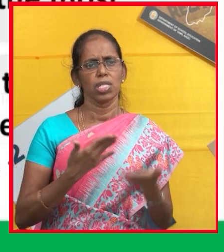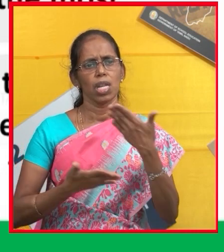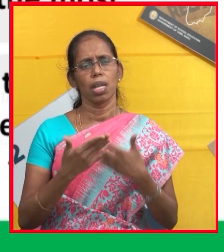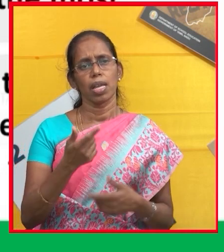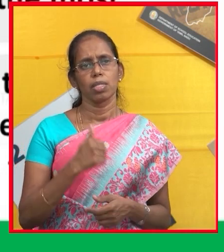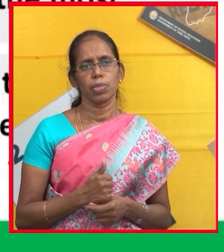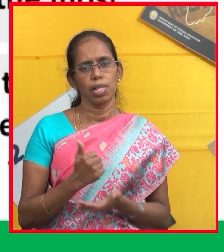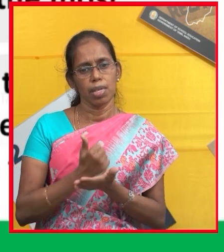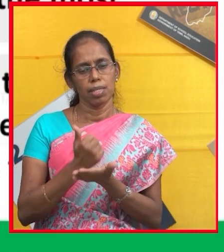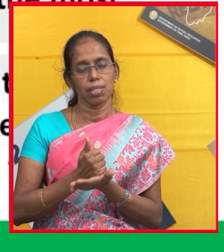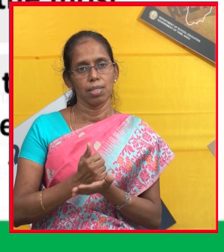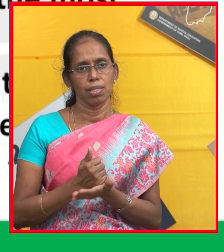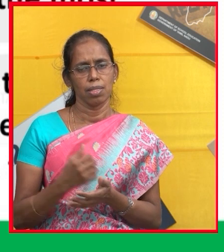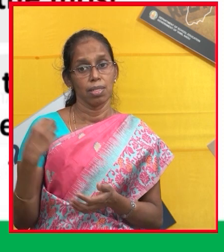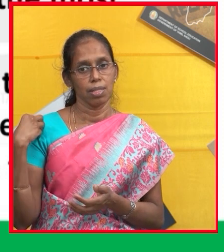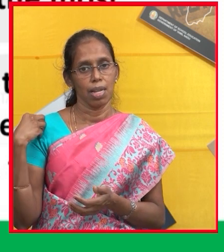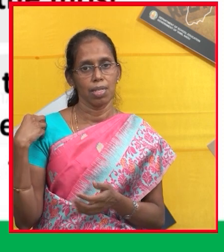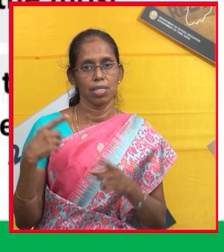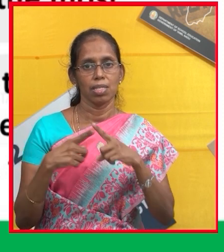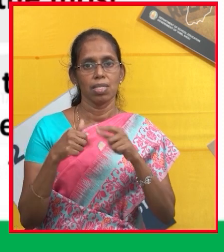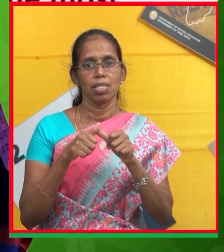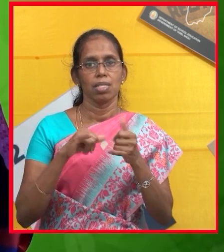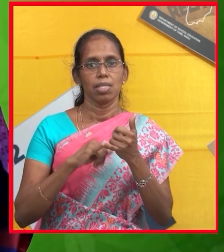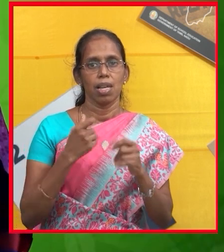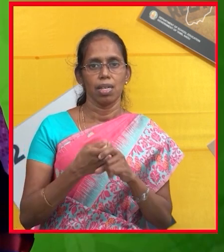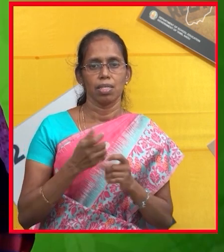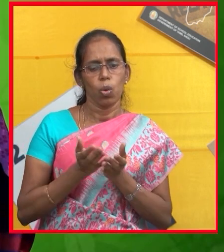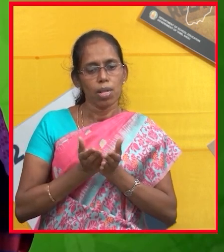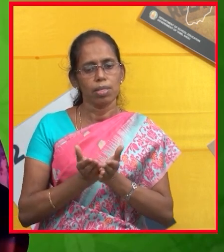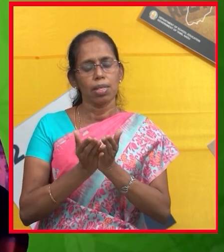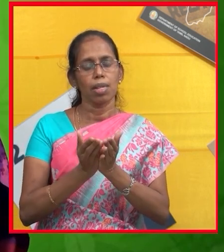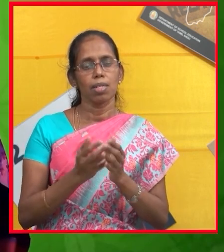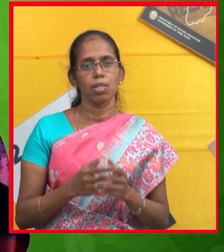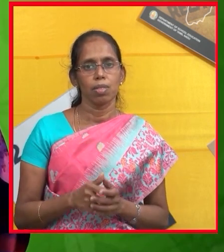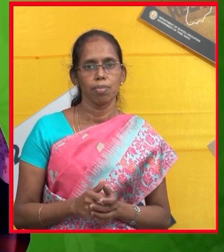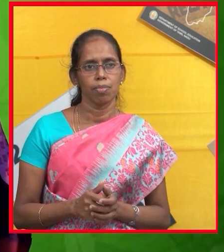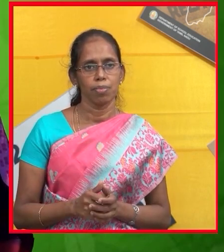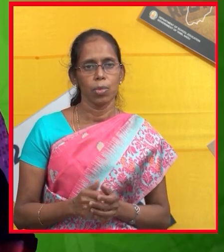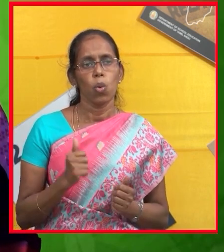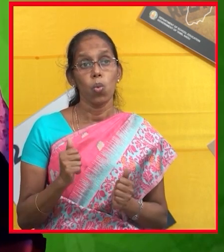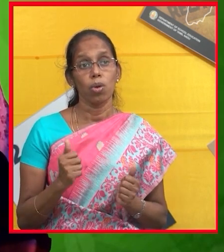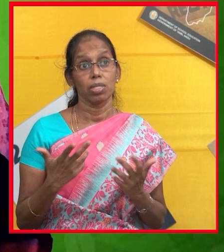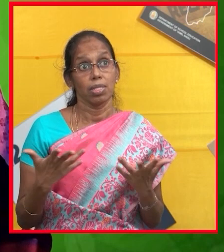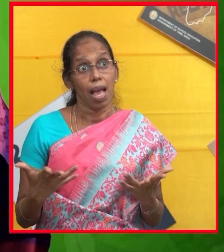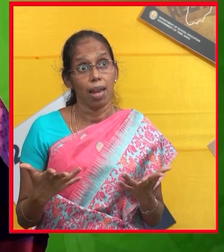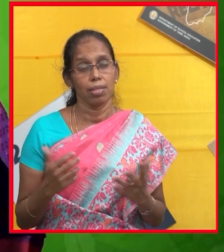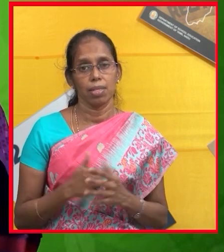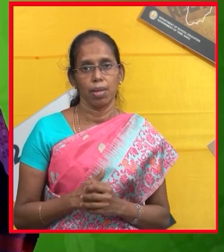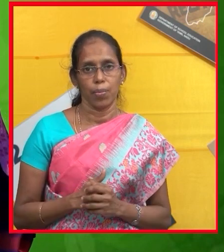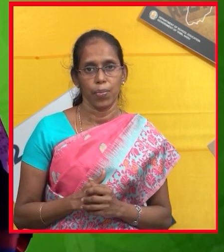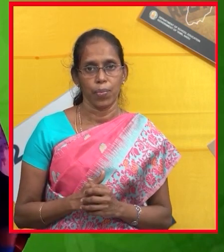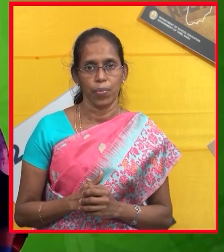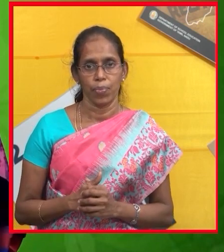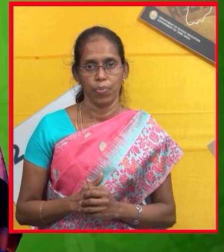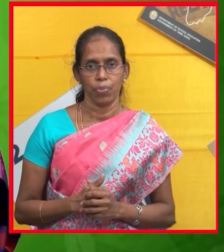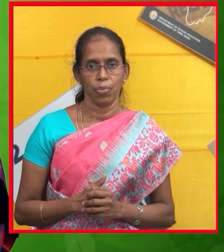எக்ஸ்பீரியன்ஸ் அபவுட் த மோஸ்ட் சேலஞ்சிங் டாஸ்க் வைல் செயிலிங். அப்படி இப்போ இந்த பயணத்தில் வந்து பயங்கர சேலஞ்சிங்காக இருந்த விஷயம் என்ன அப்படின்னு கேட்குறாங்க.